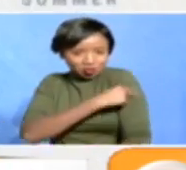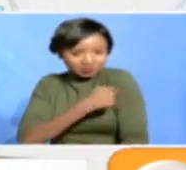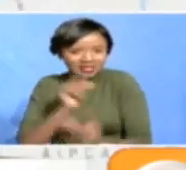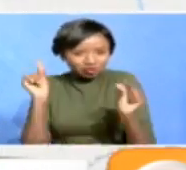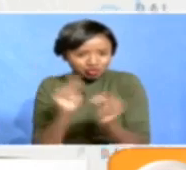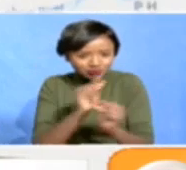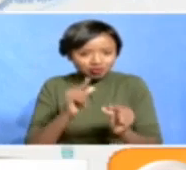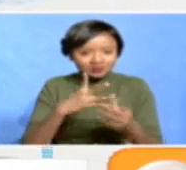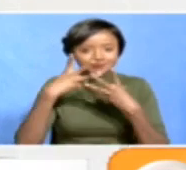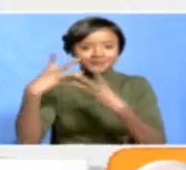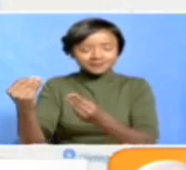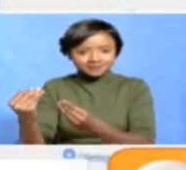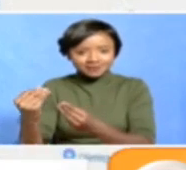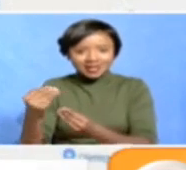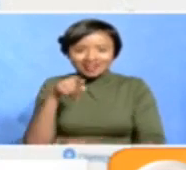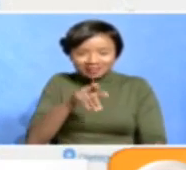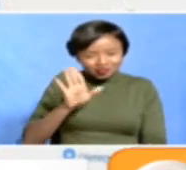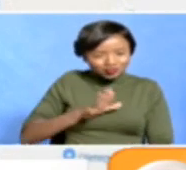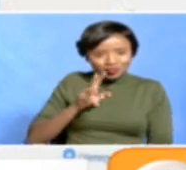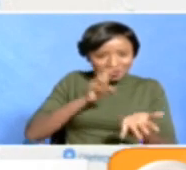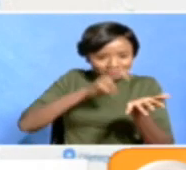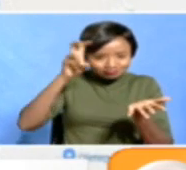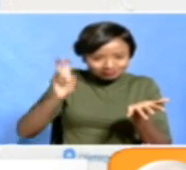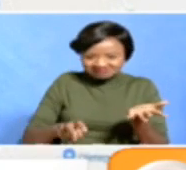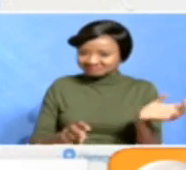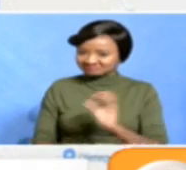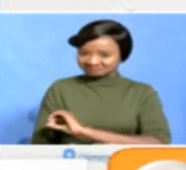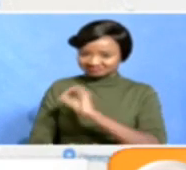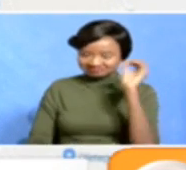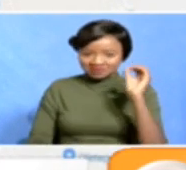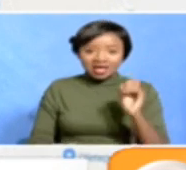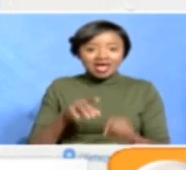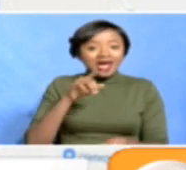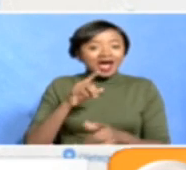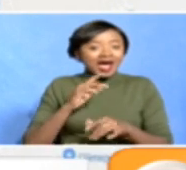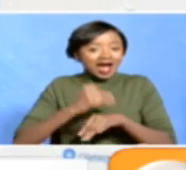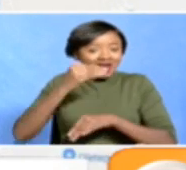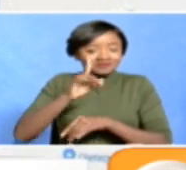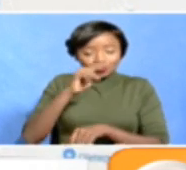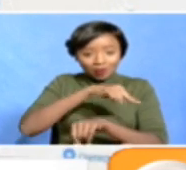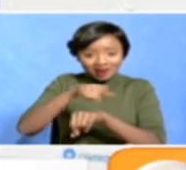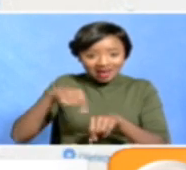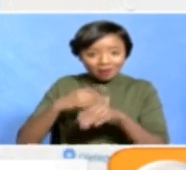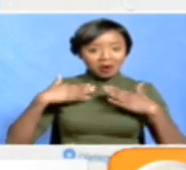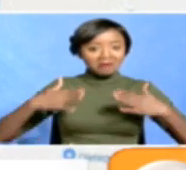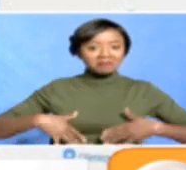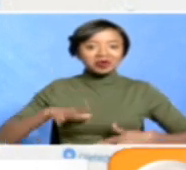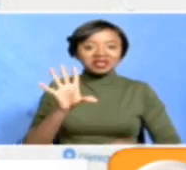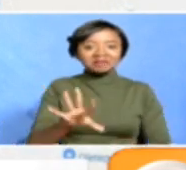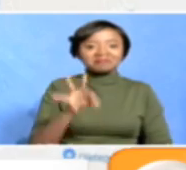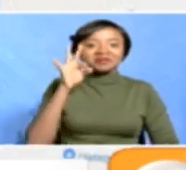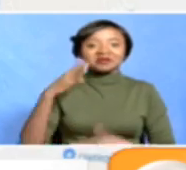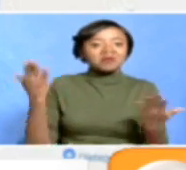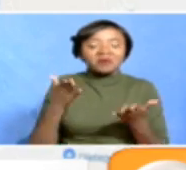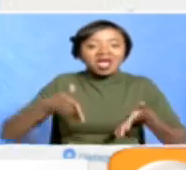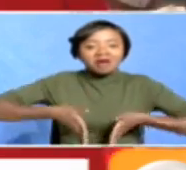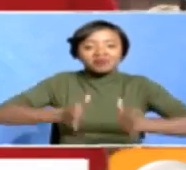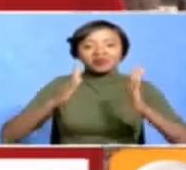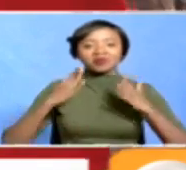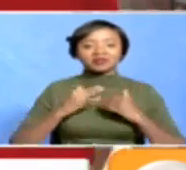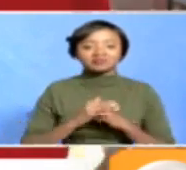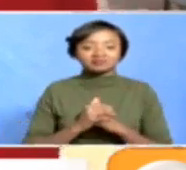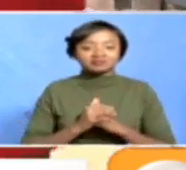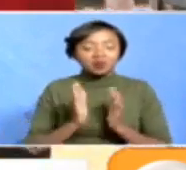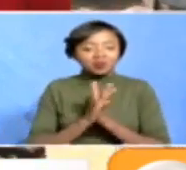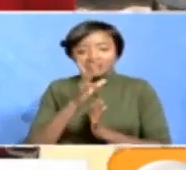hospitalini humo, Mildred hakushuka. Saa moja baadaye na mwili wake unaokotwa barabarani na maafisa wa polisi.